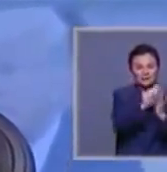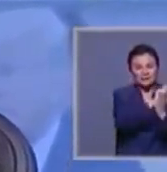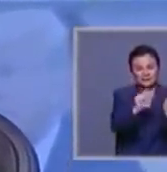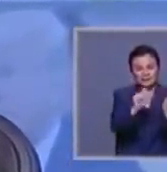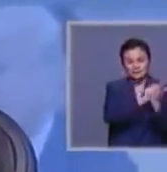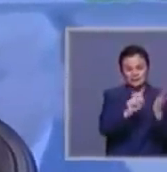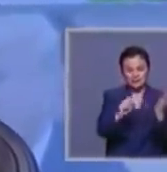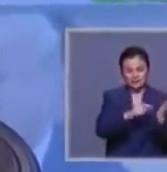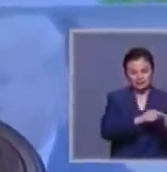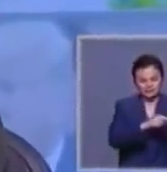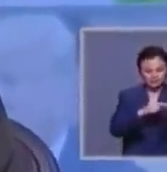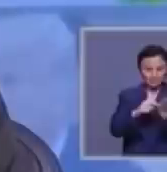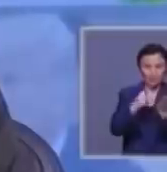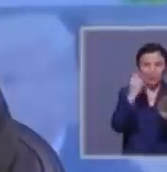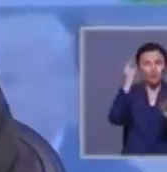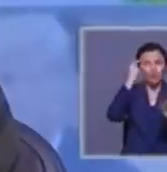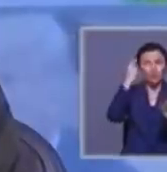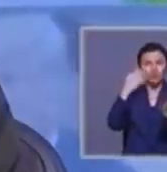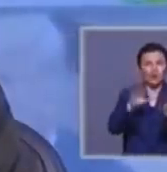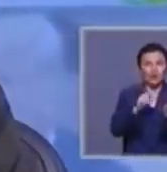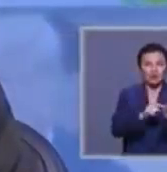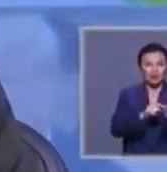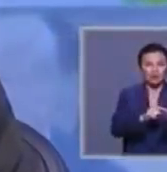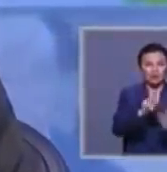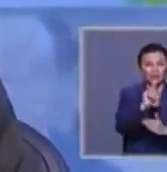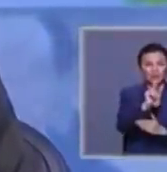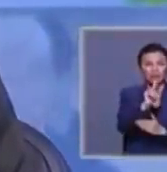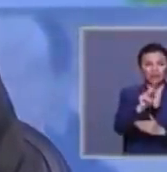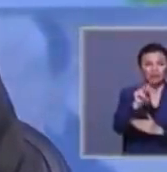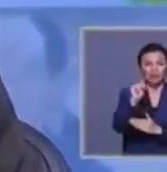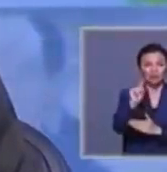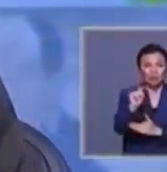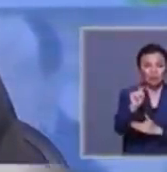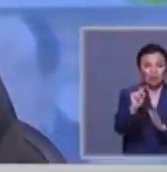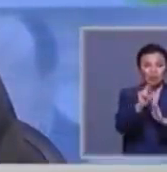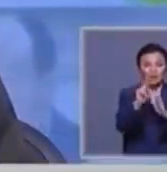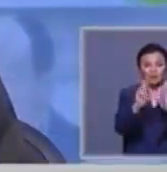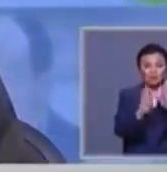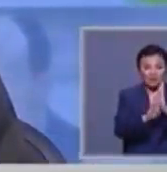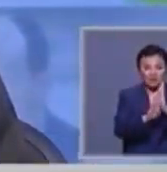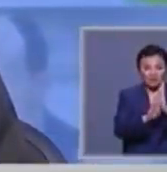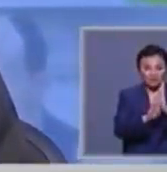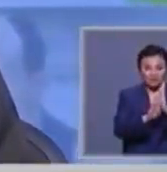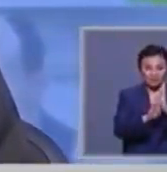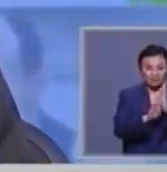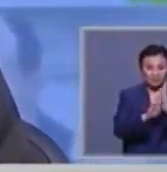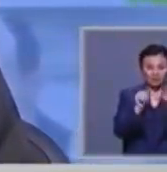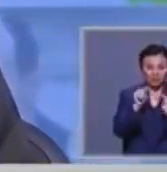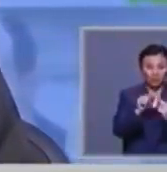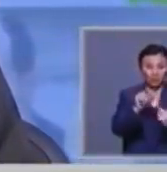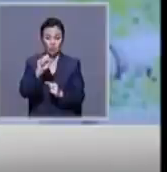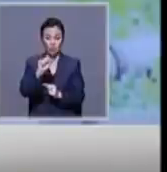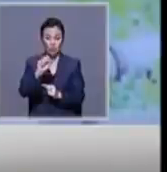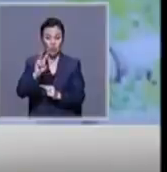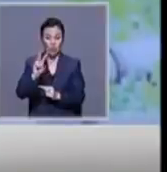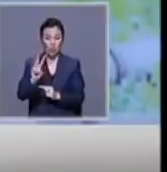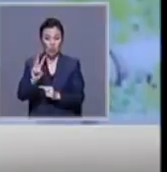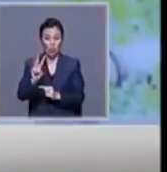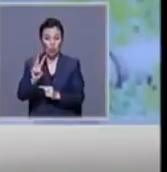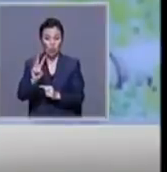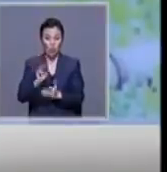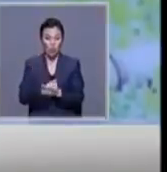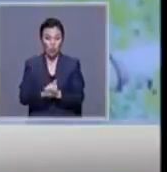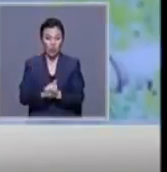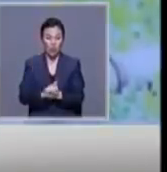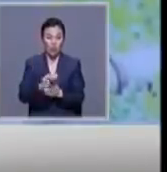ก็คือเพียงแต่ว่ากกต.ก็เพิ่งมาออกระเบียบกกต.ว่าด้วยการเลือกสว. ค ่ะคือเรียกว่า